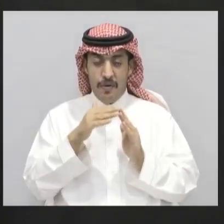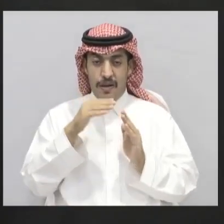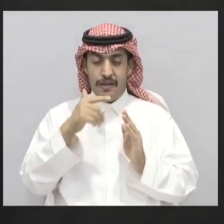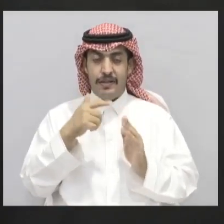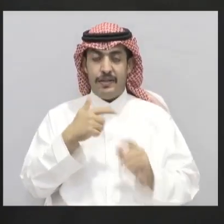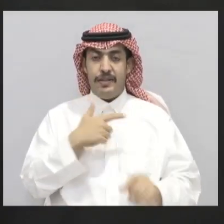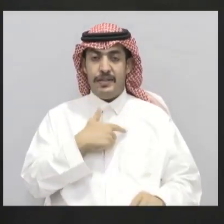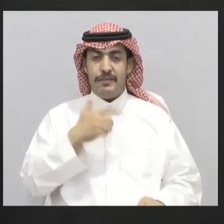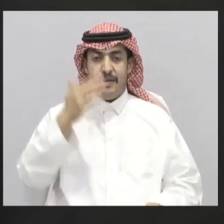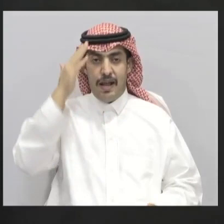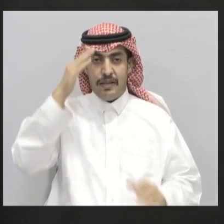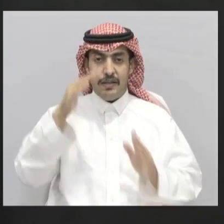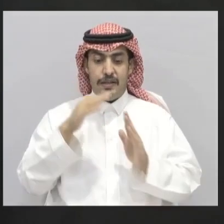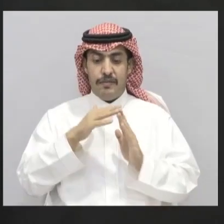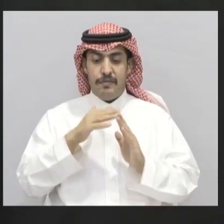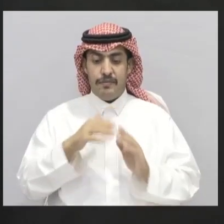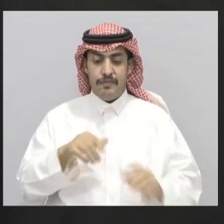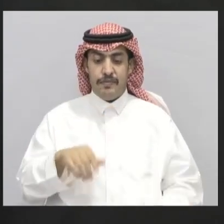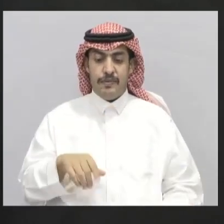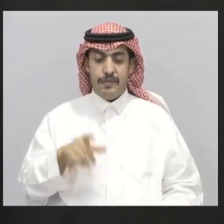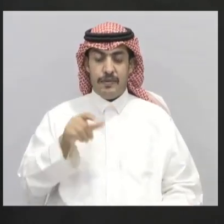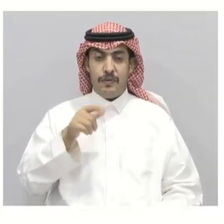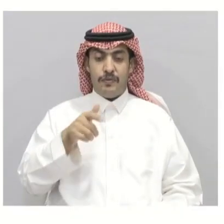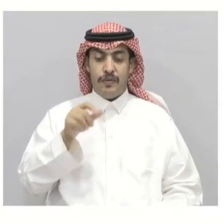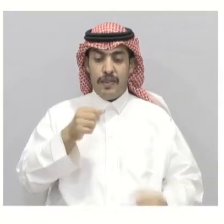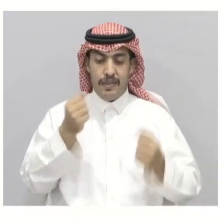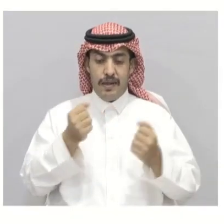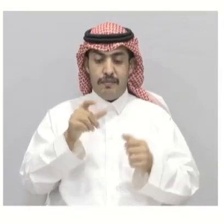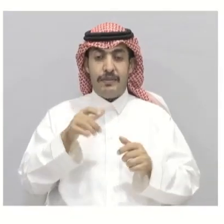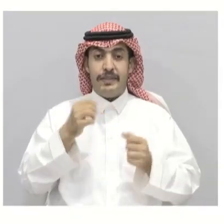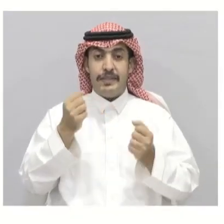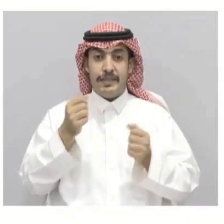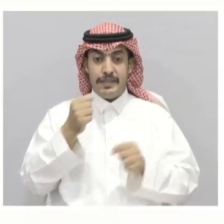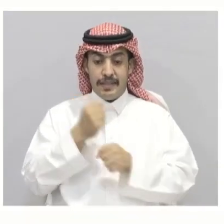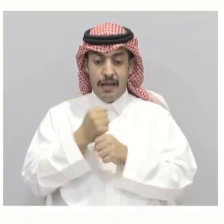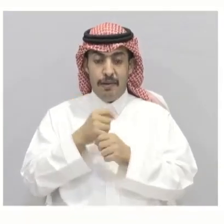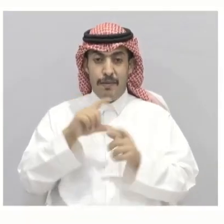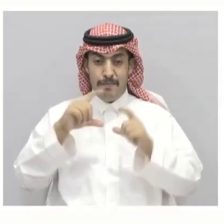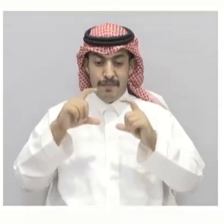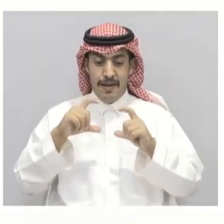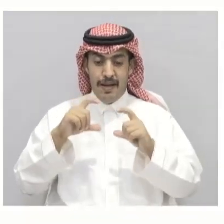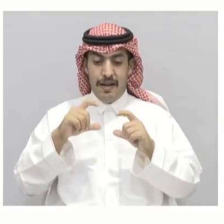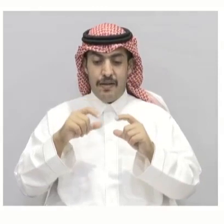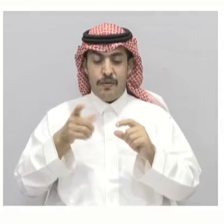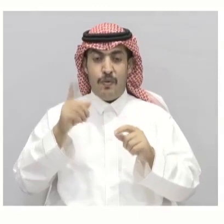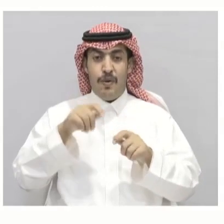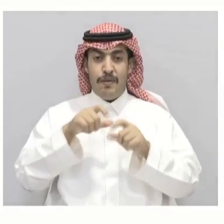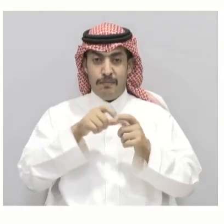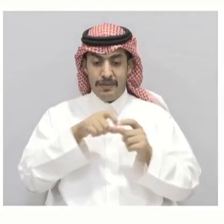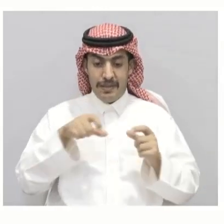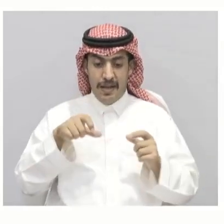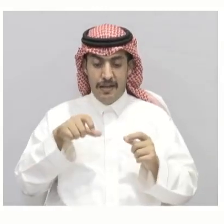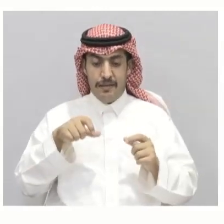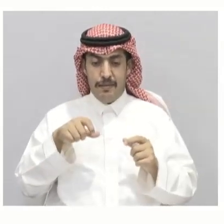هنا ناخذ تمرينا من تدرب ويقول استعمل المنقله والمسطره